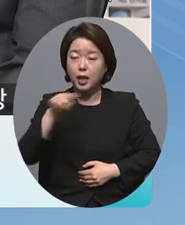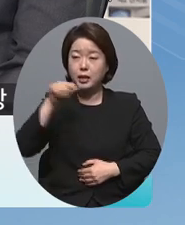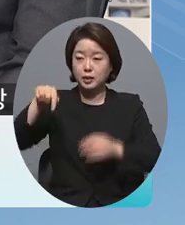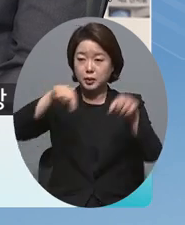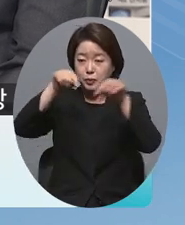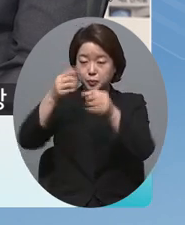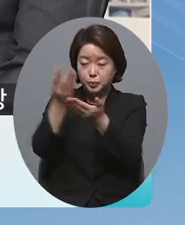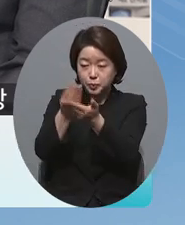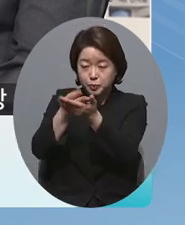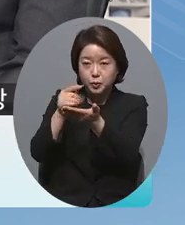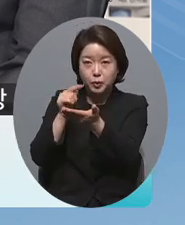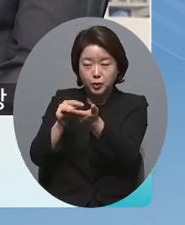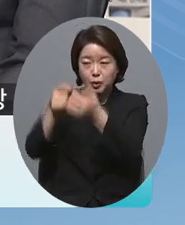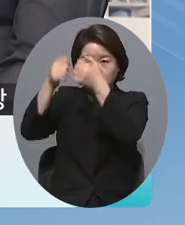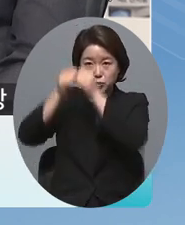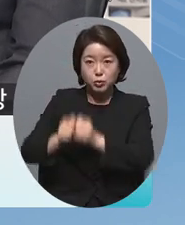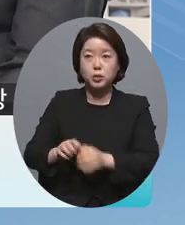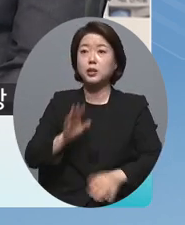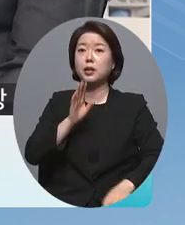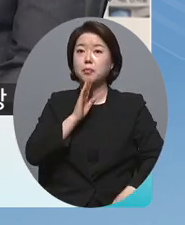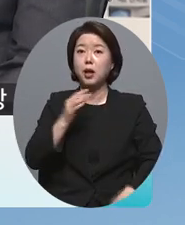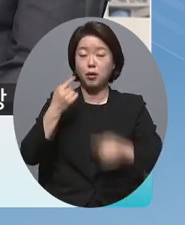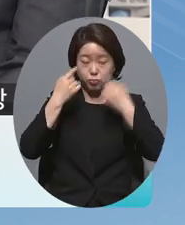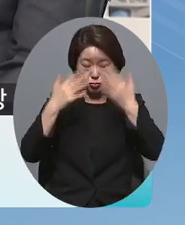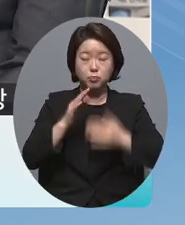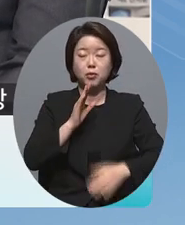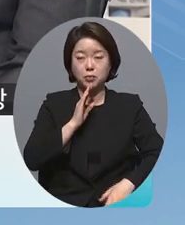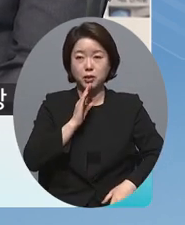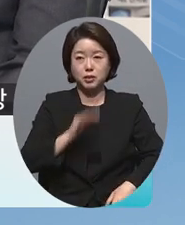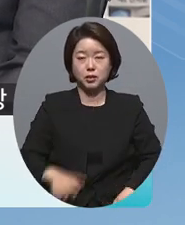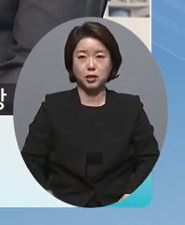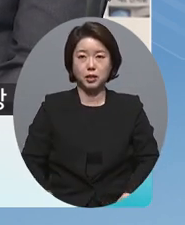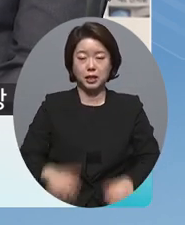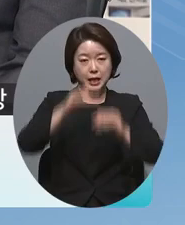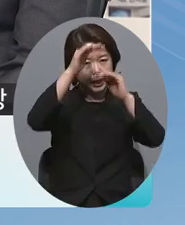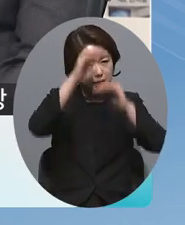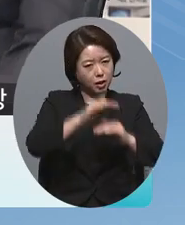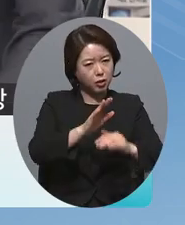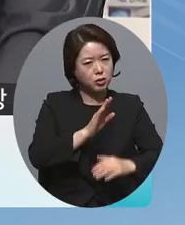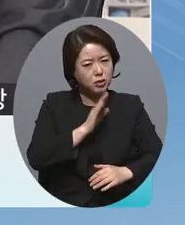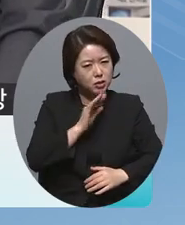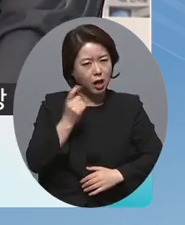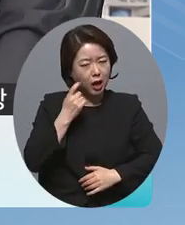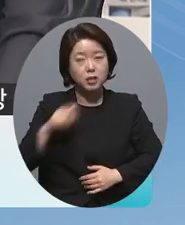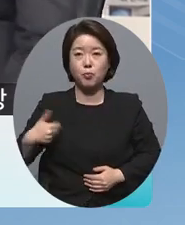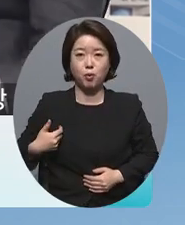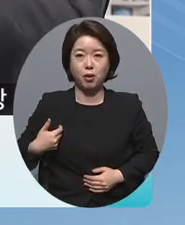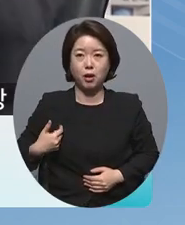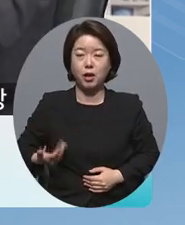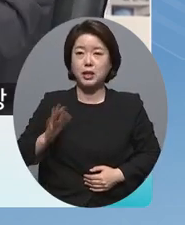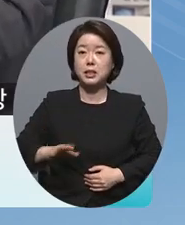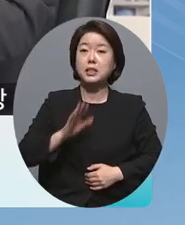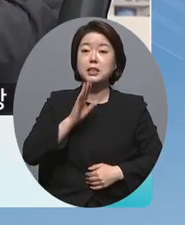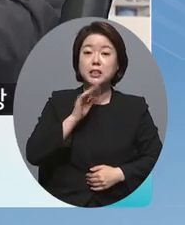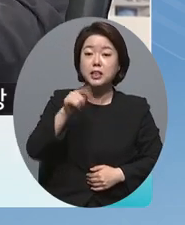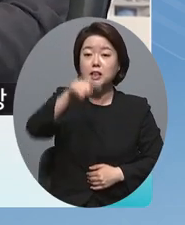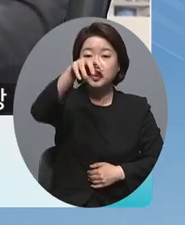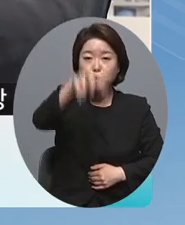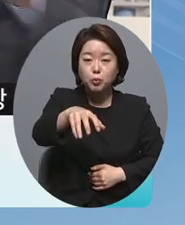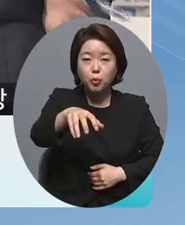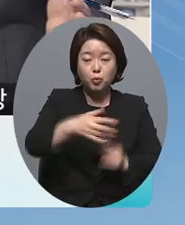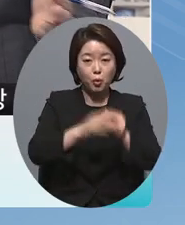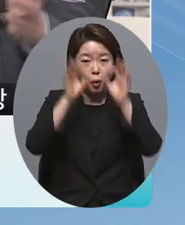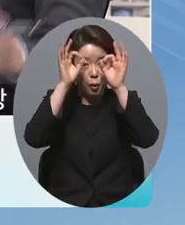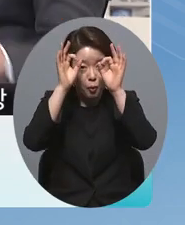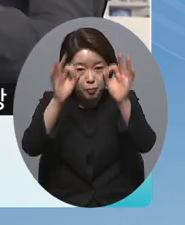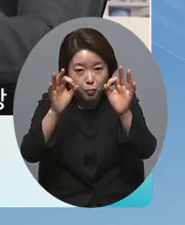녹취에서는 구체적이었다라는 것은 사실이다. 그거는 분명해요. 그 내용이 사실인지 아닌지는 좀 봐야겠지만. 그것이 과연 진짜 현장에서 그날 보고서